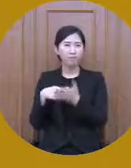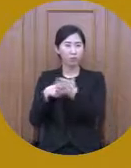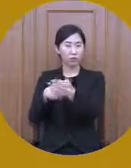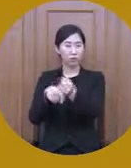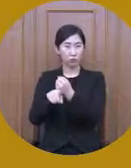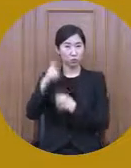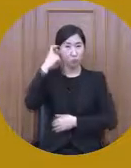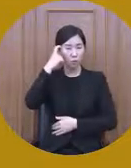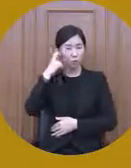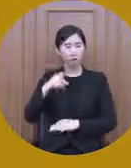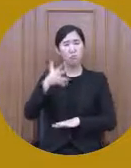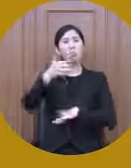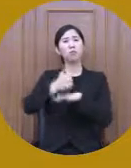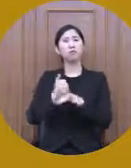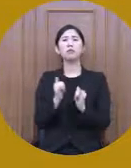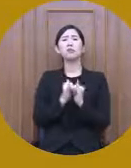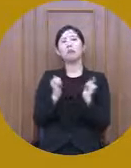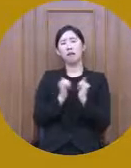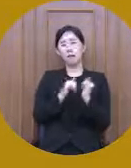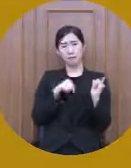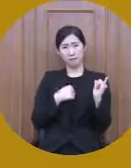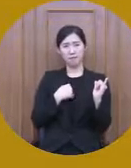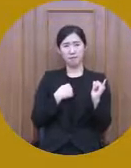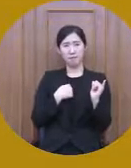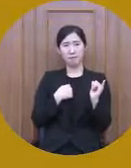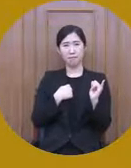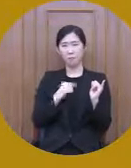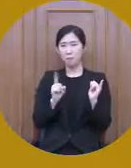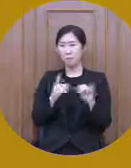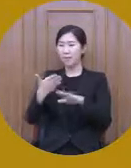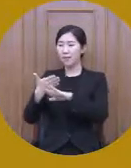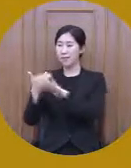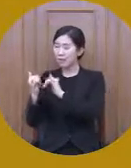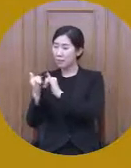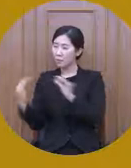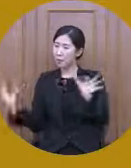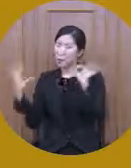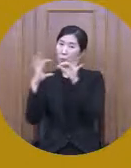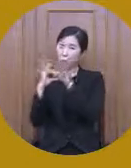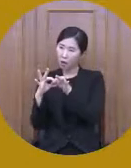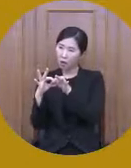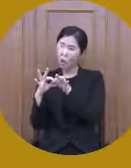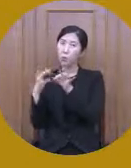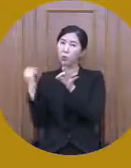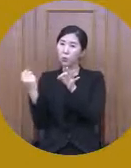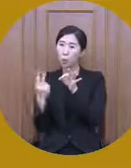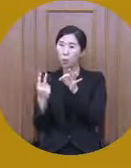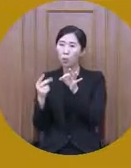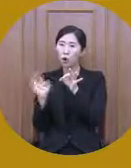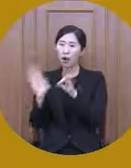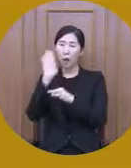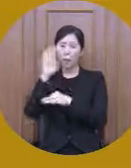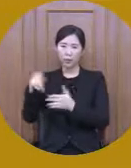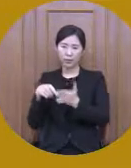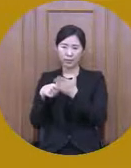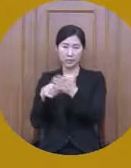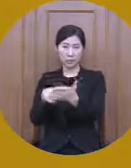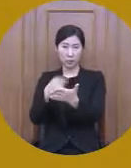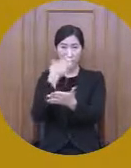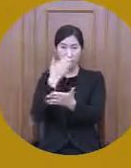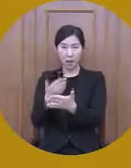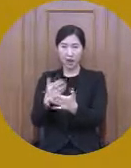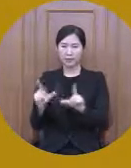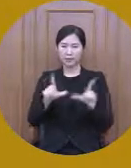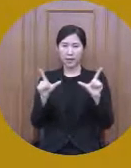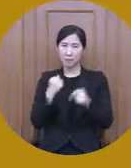인간이 결국 다른 관계와 함께 관계 맺고 그 속에서 지속가능한 삶을